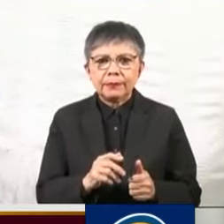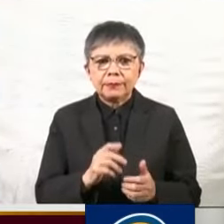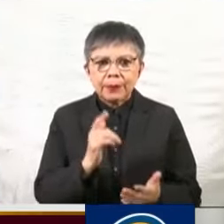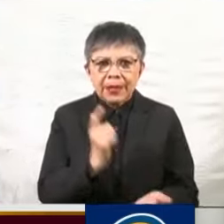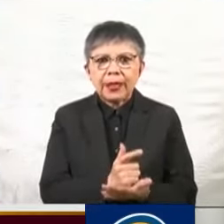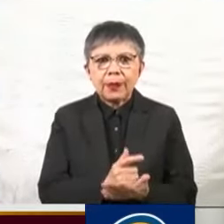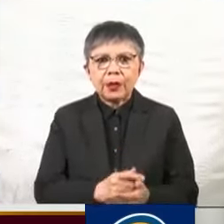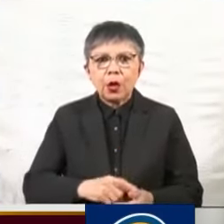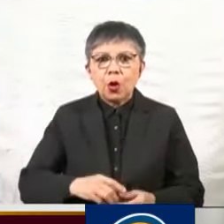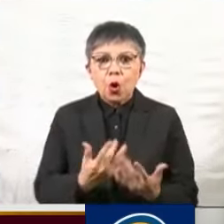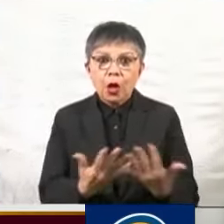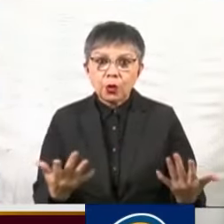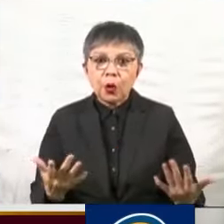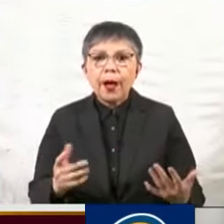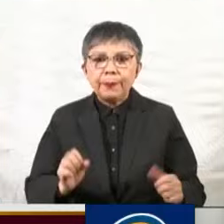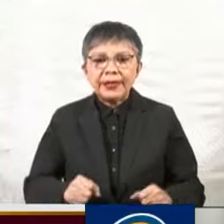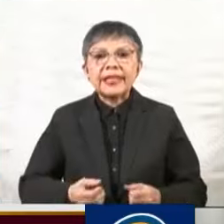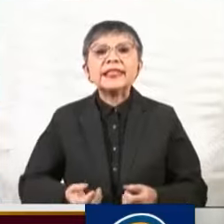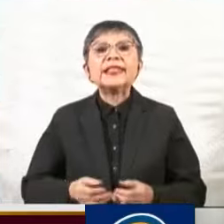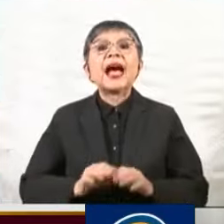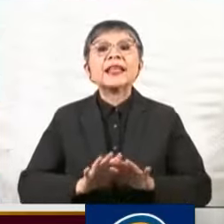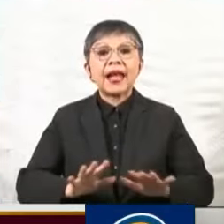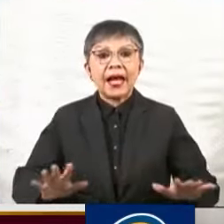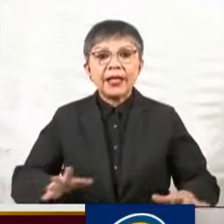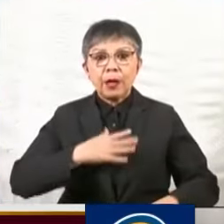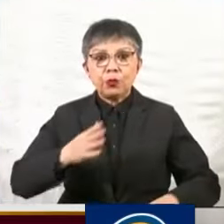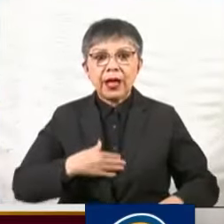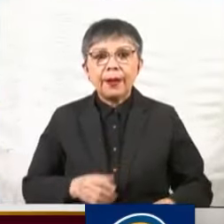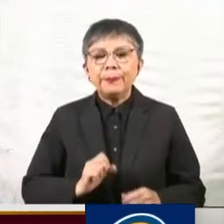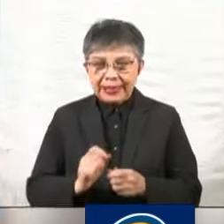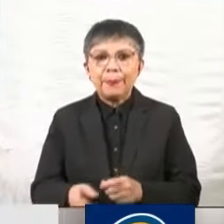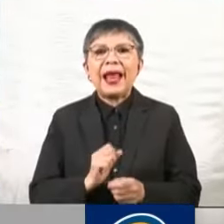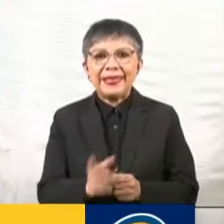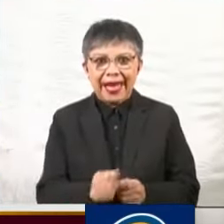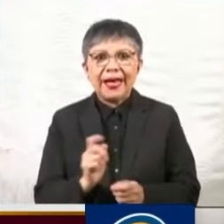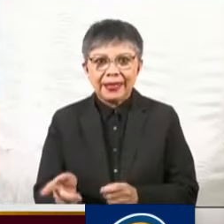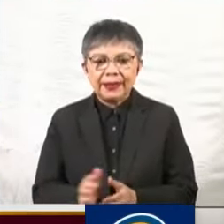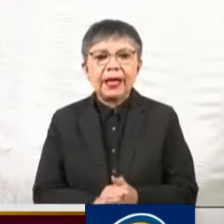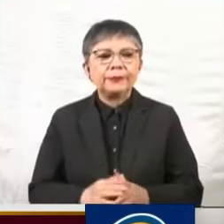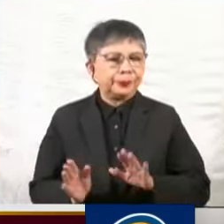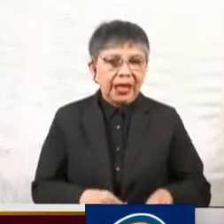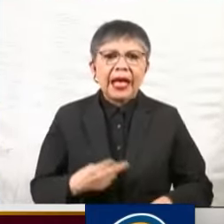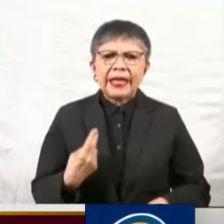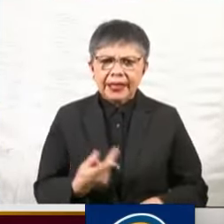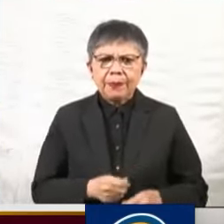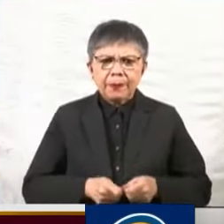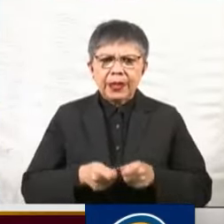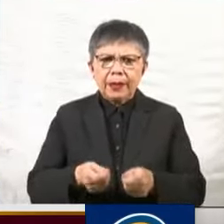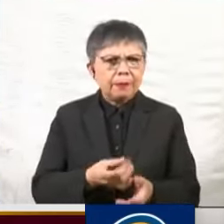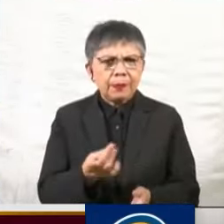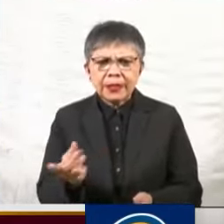bahwa Warga Jakarta ini bisa sejahtera dan memiliki daya beli yang tinggi kita juga memberikan